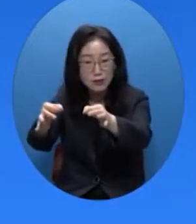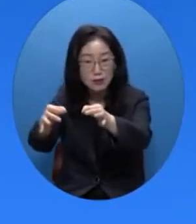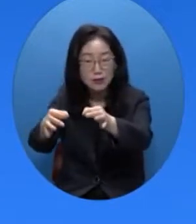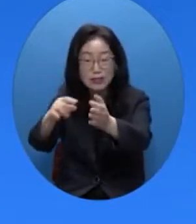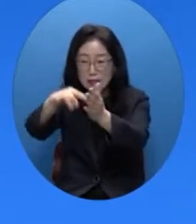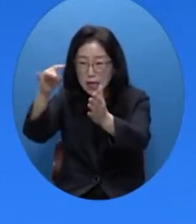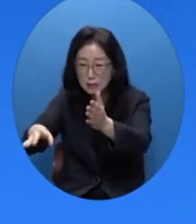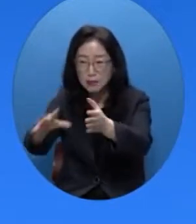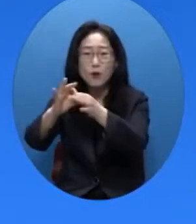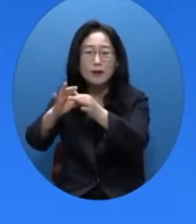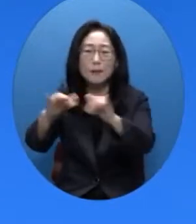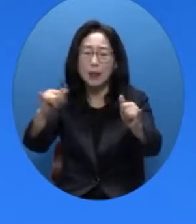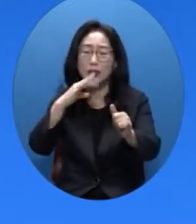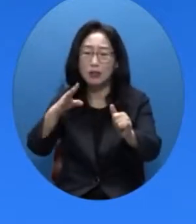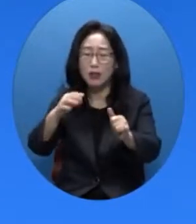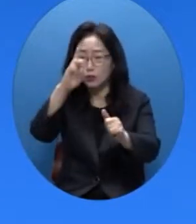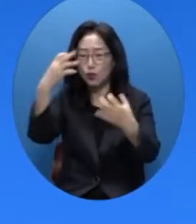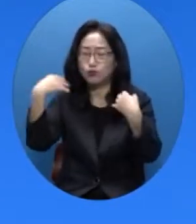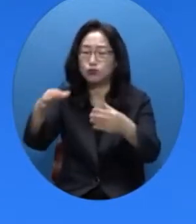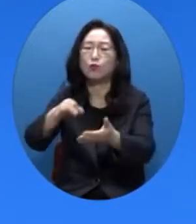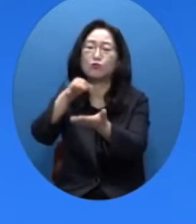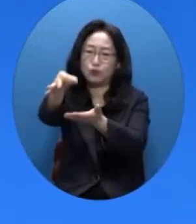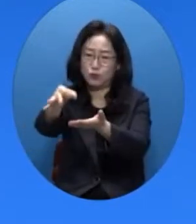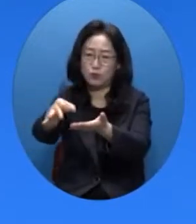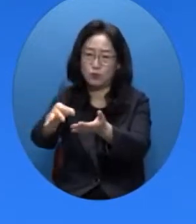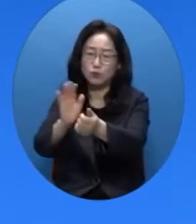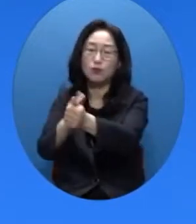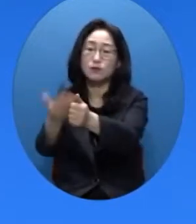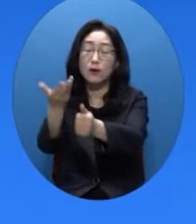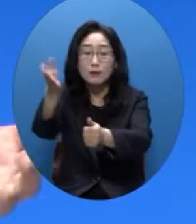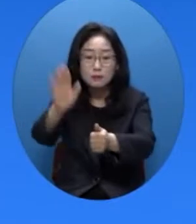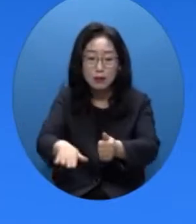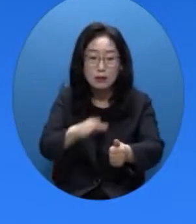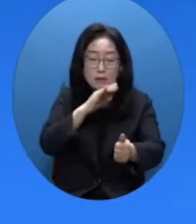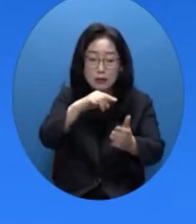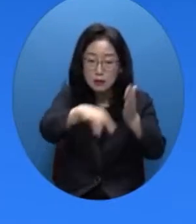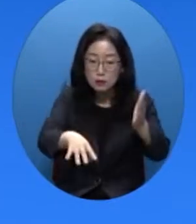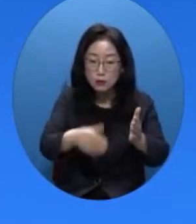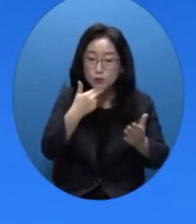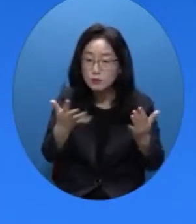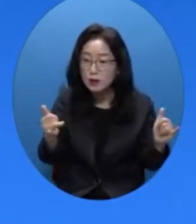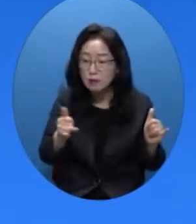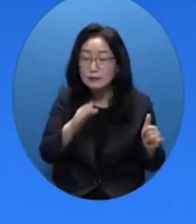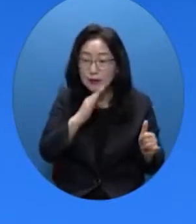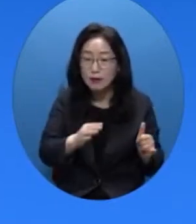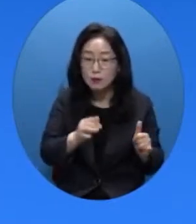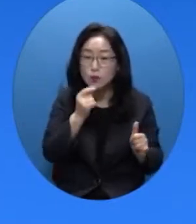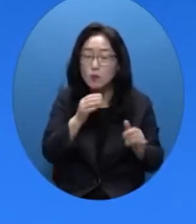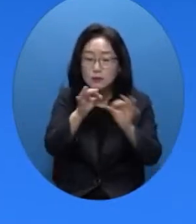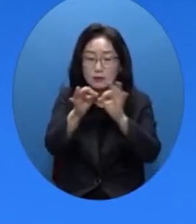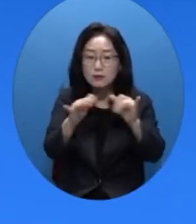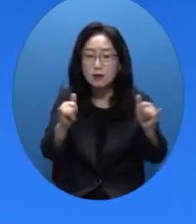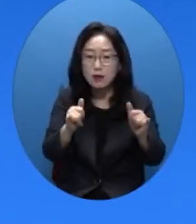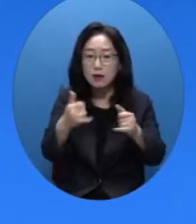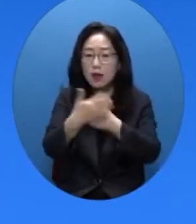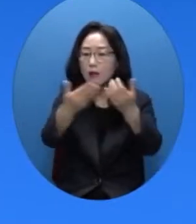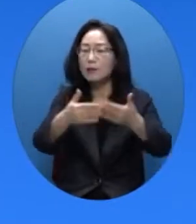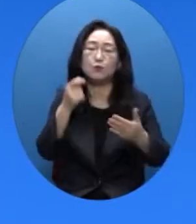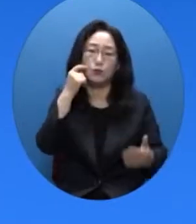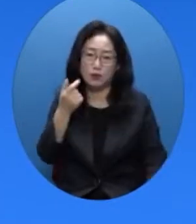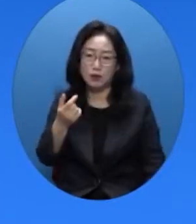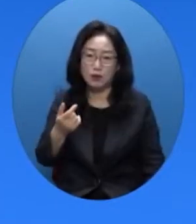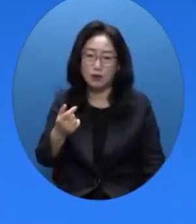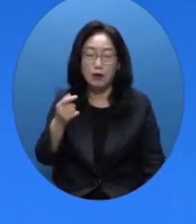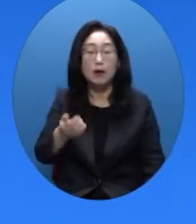사람들만 나누어 주다 보니까 진짜로 새 정도 못 내는 어려운 분들에게 4 전에 해태 가지 않았습니다 여러분 300만원을